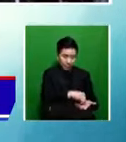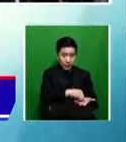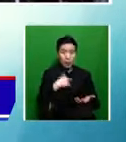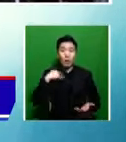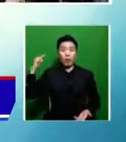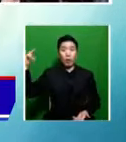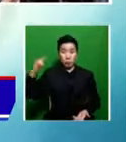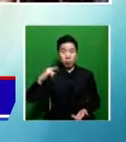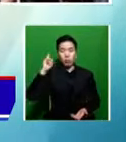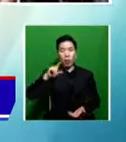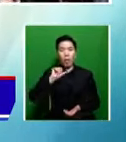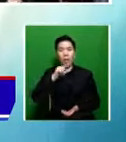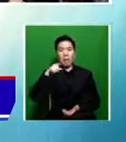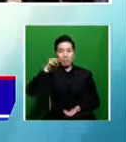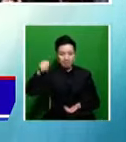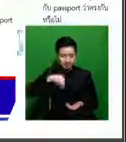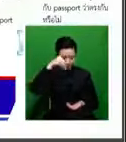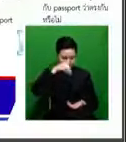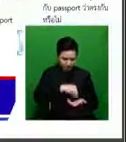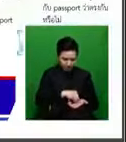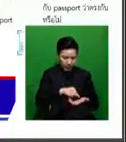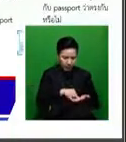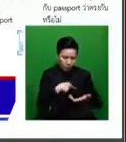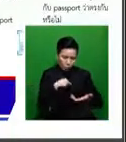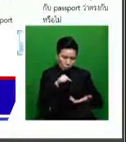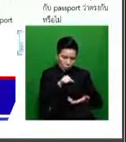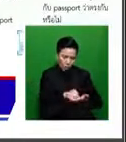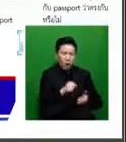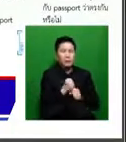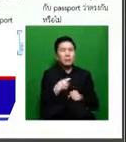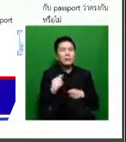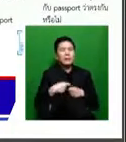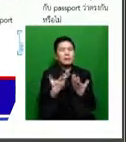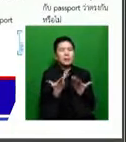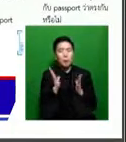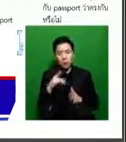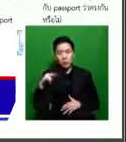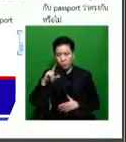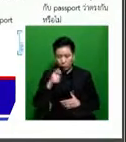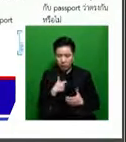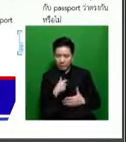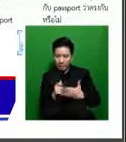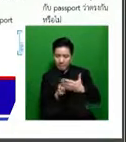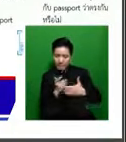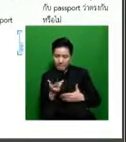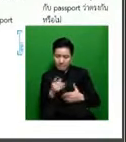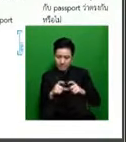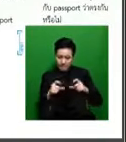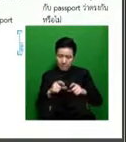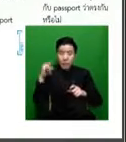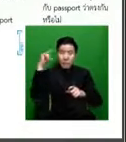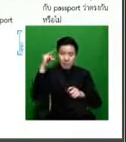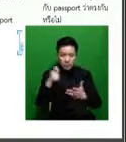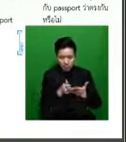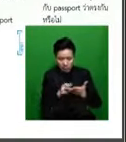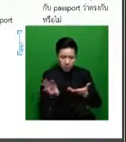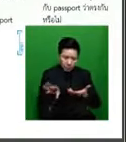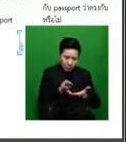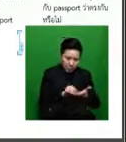แล้วก็มีชื่อแอปพลิเคชันให้คลิกต่างๆซึ่งไม่ยากเลยแล้วผู้โดยสารก็ต้องสแกนบอร์ดดิ้งพาสสแกน